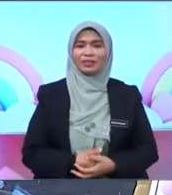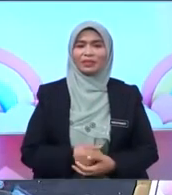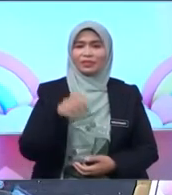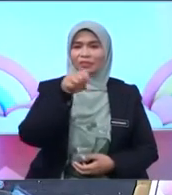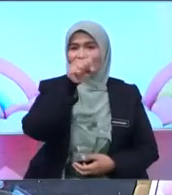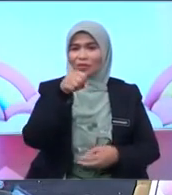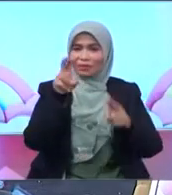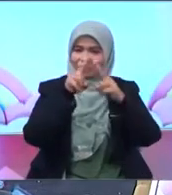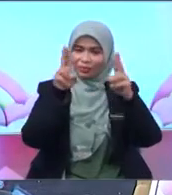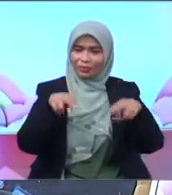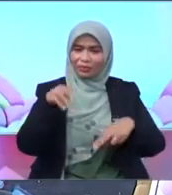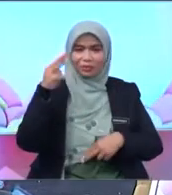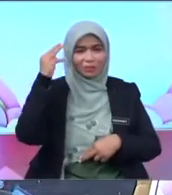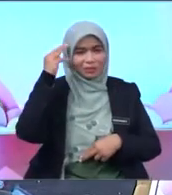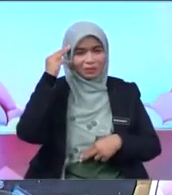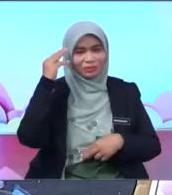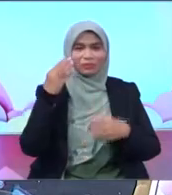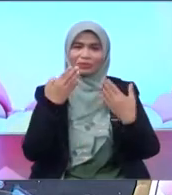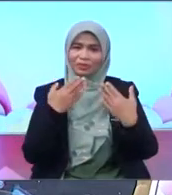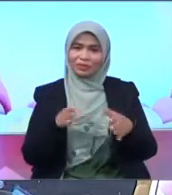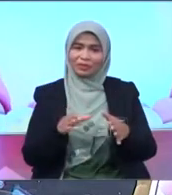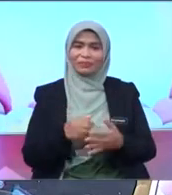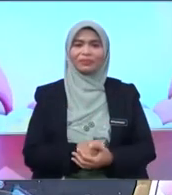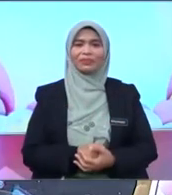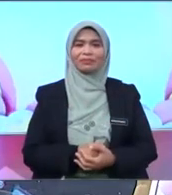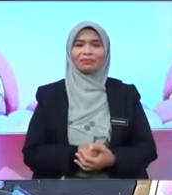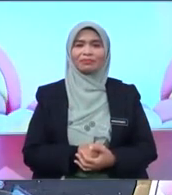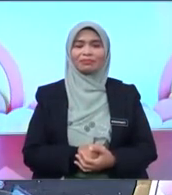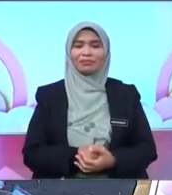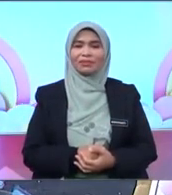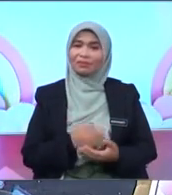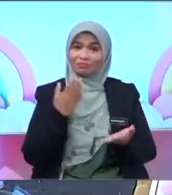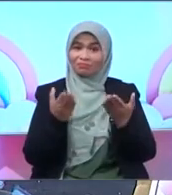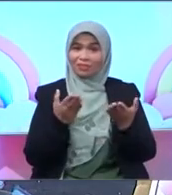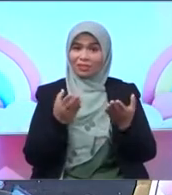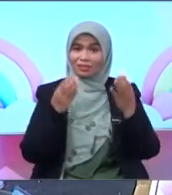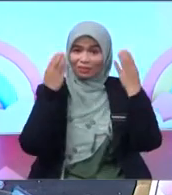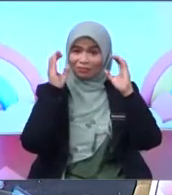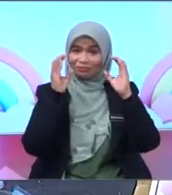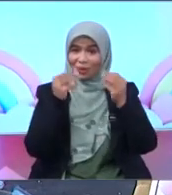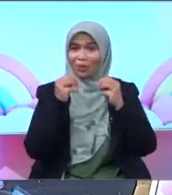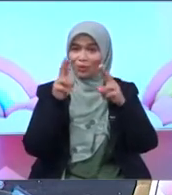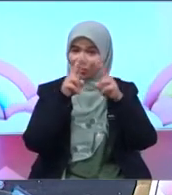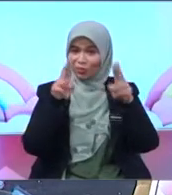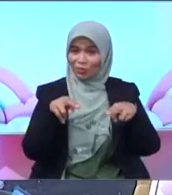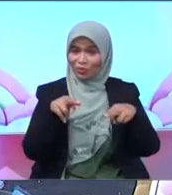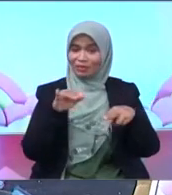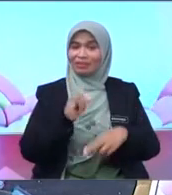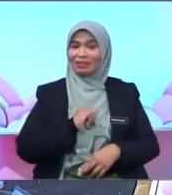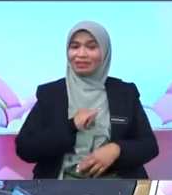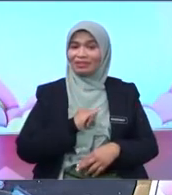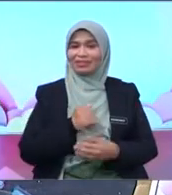mindah pun sudah bintang-bintang ganjaran pun sudah sah mungkin Teguh nah usai lagi satu